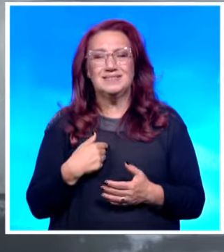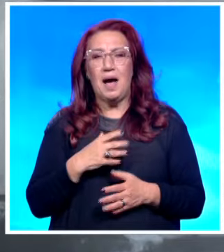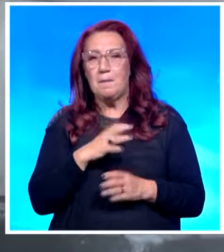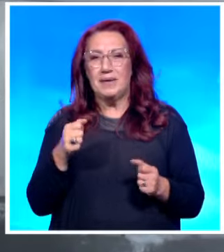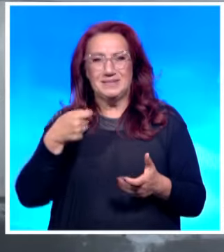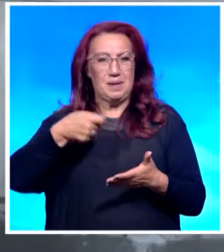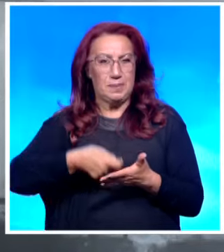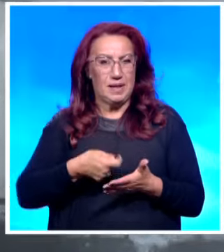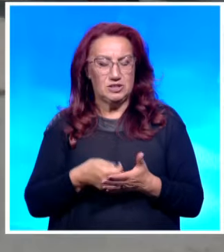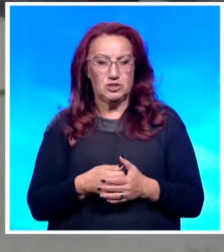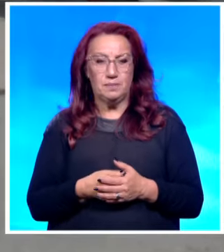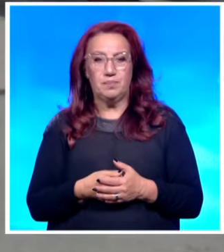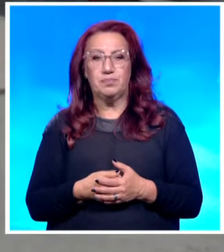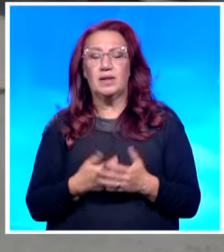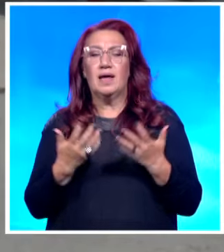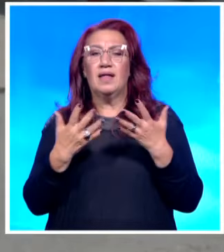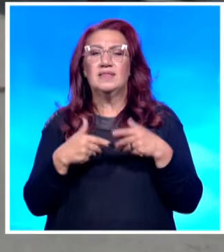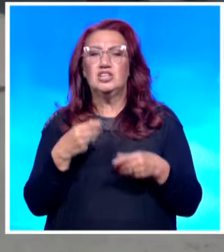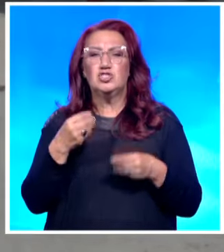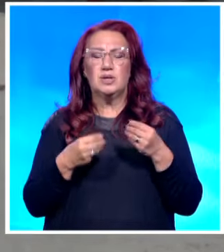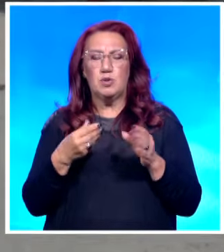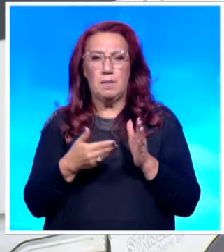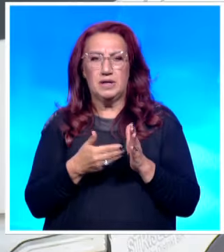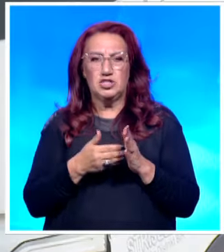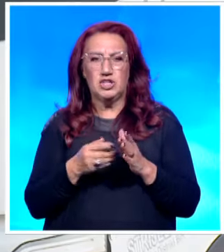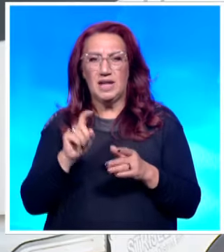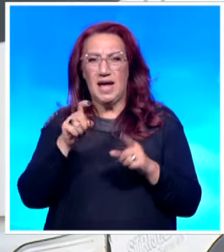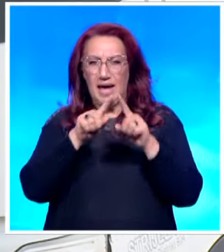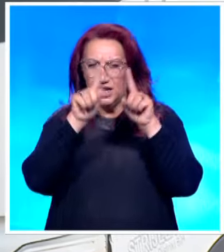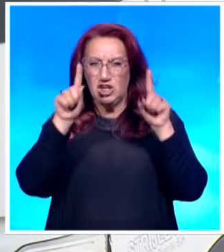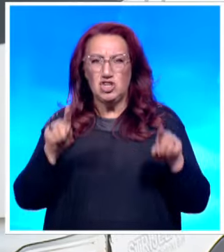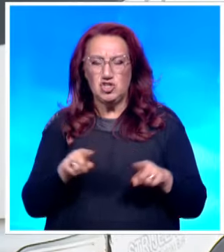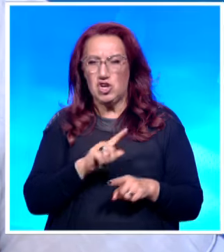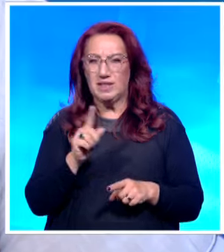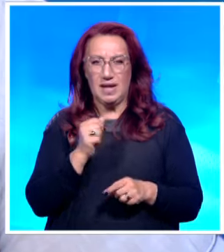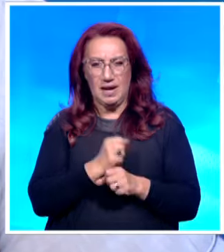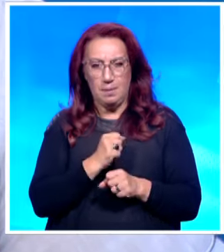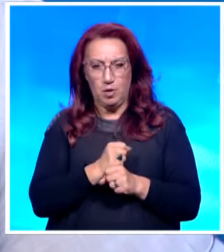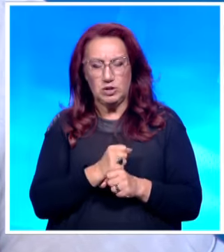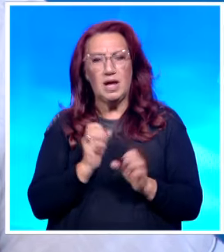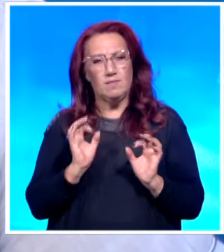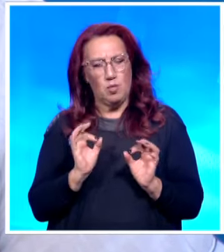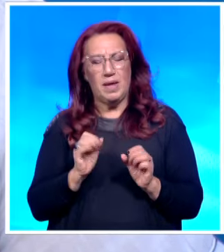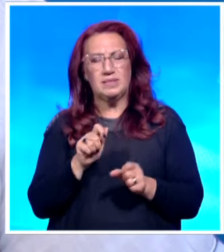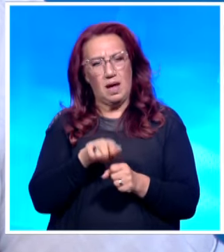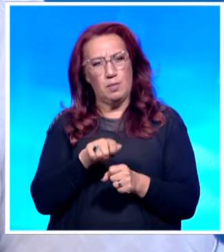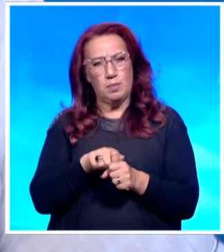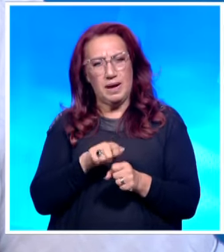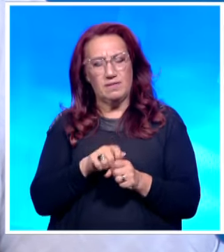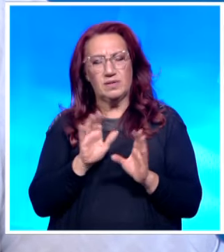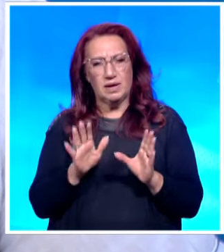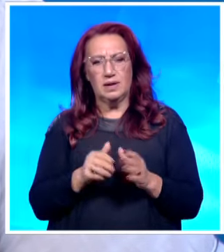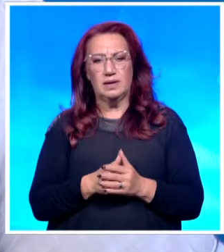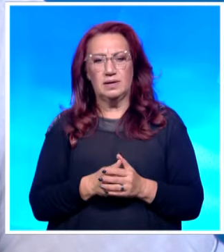Технически проблем е причина гишетата да не работят. Работи се по отстраняването му. При една благоприятна епизодична